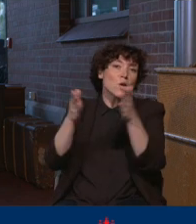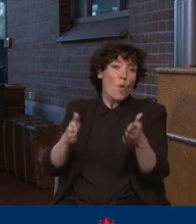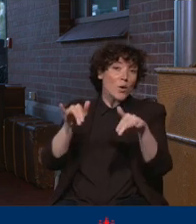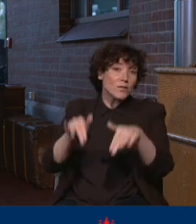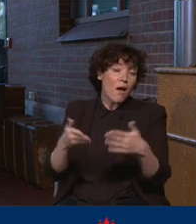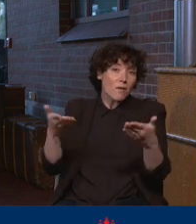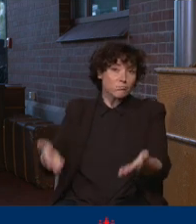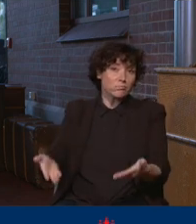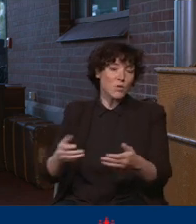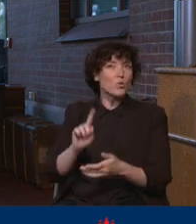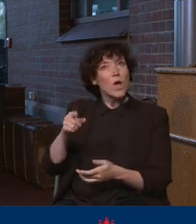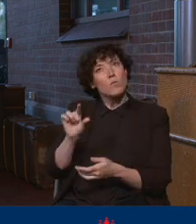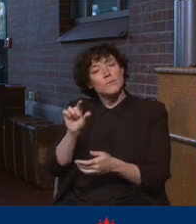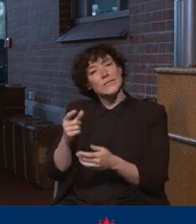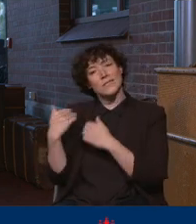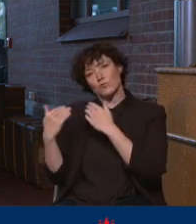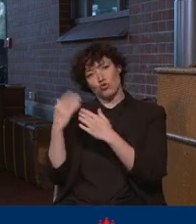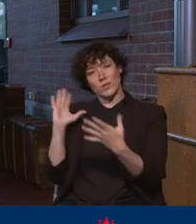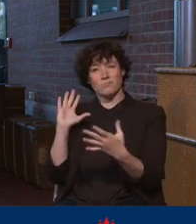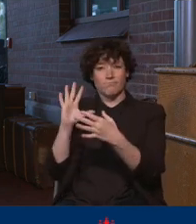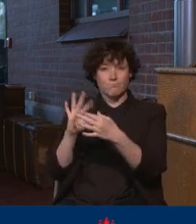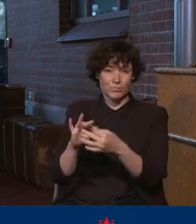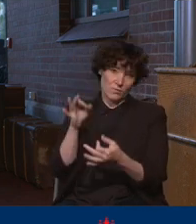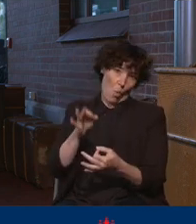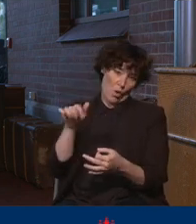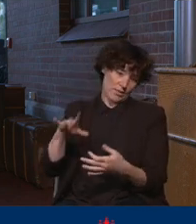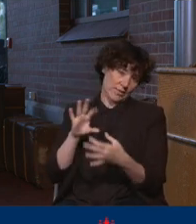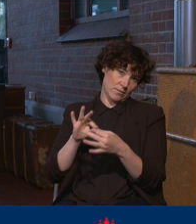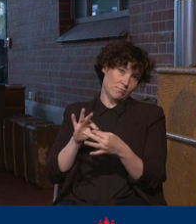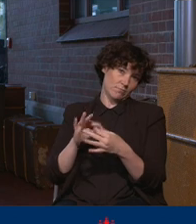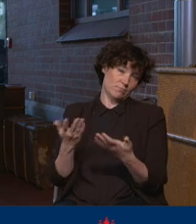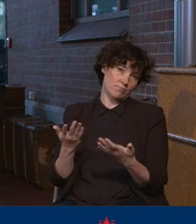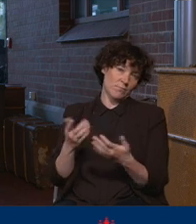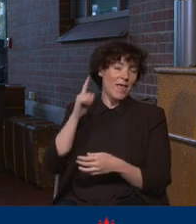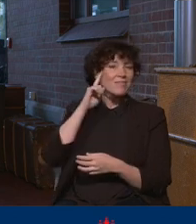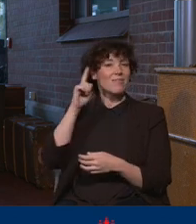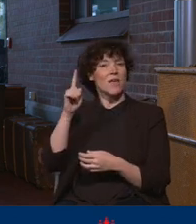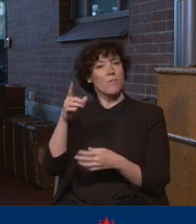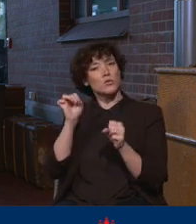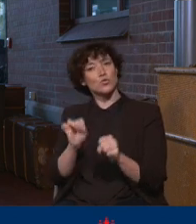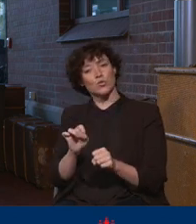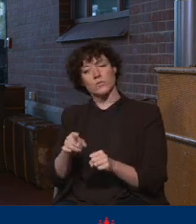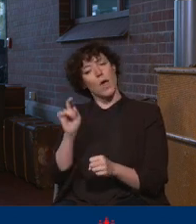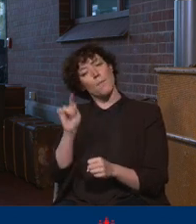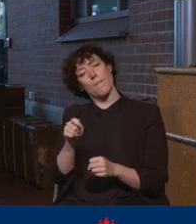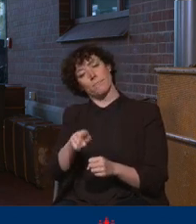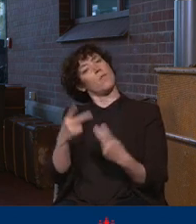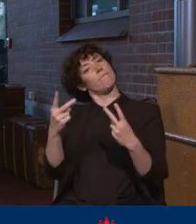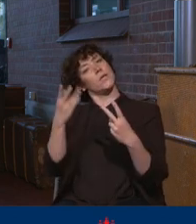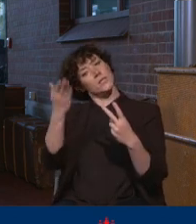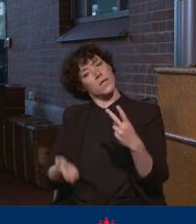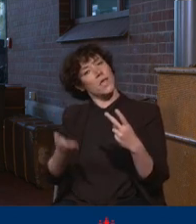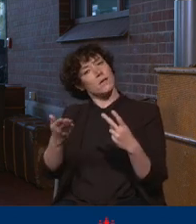auch ein stückchen geschichte dieses ortes der denkmalschutz hat das für wichtig gefunden und jetzt